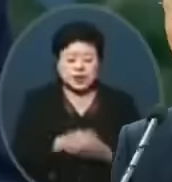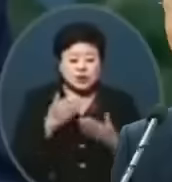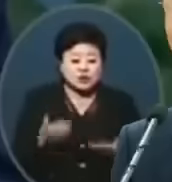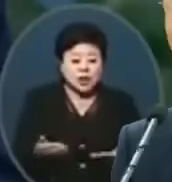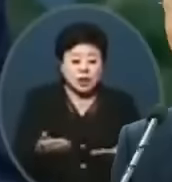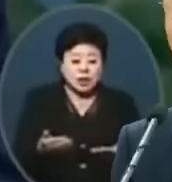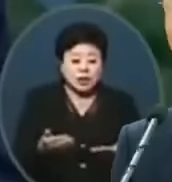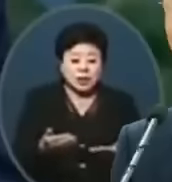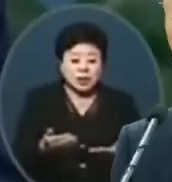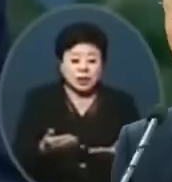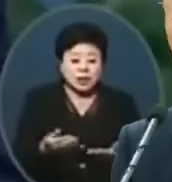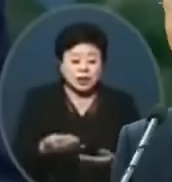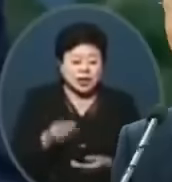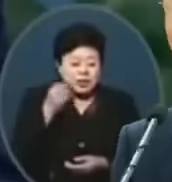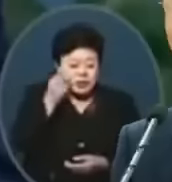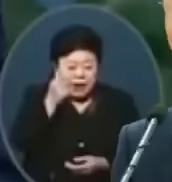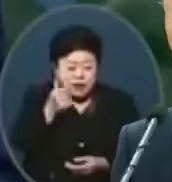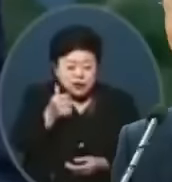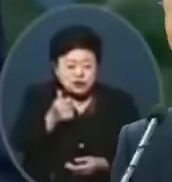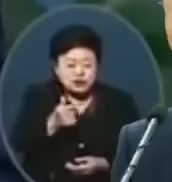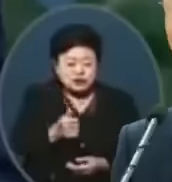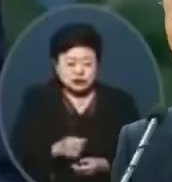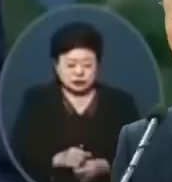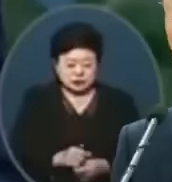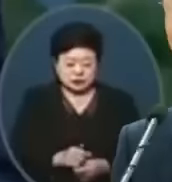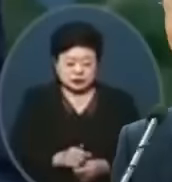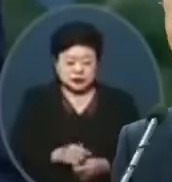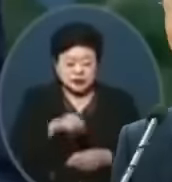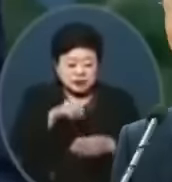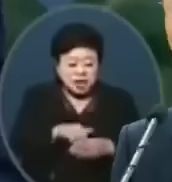휘발유로서 휘발유 엔진이 돌아가는 힘이 나오지요.